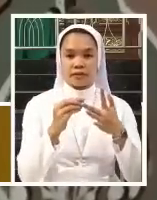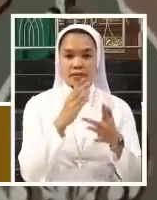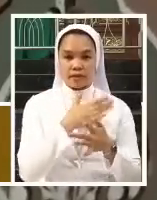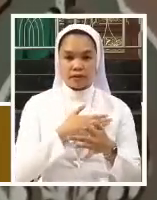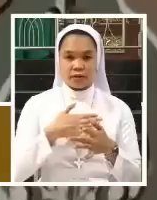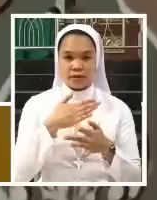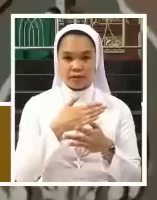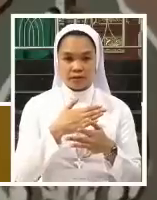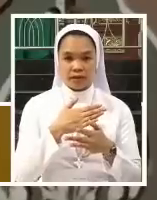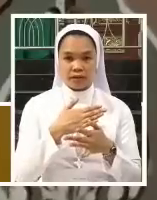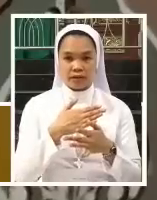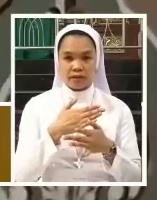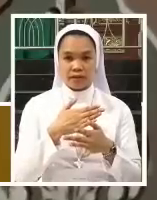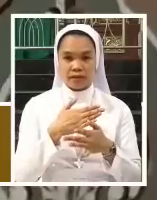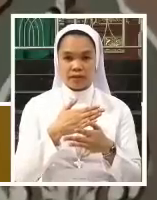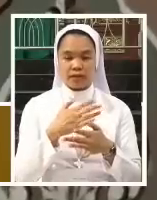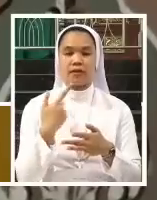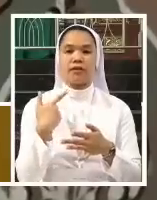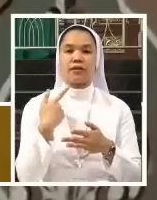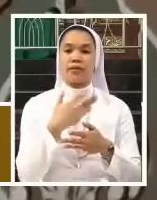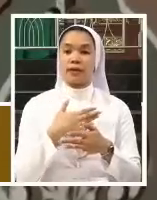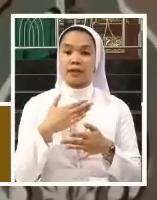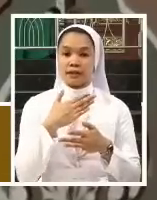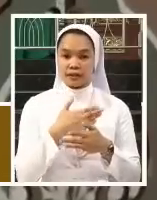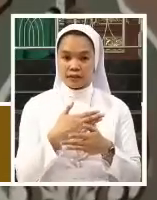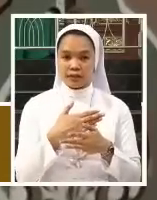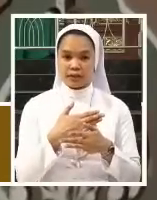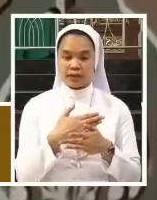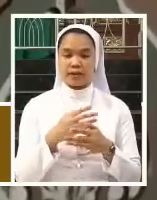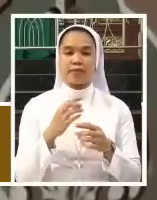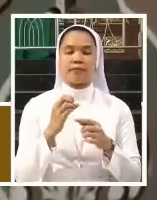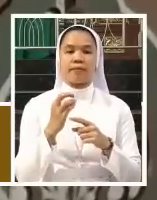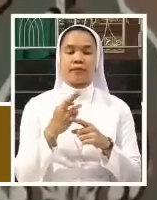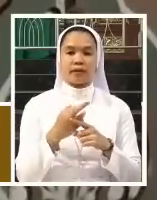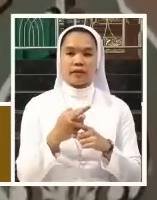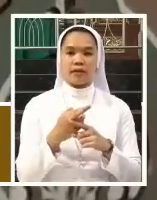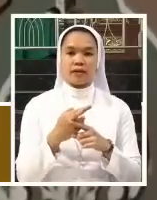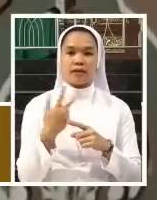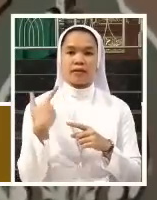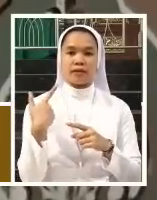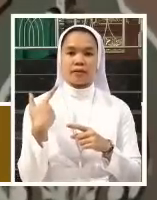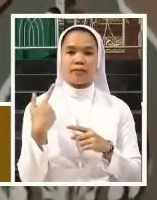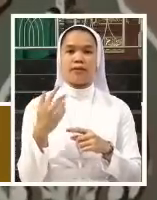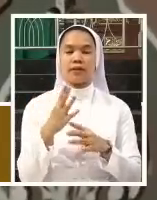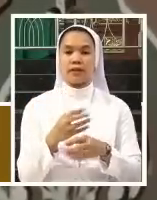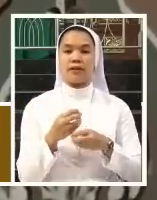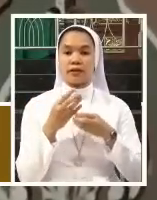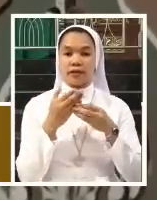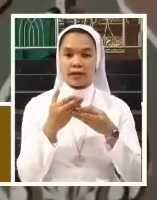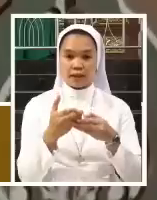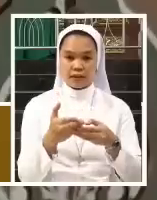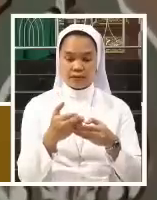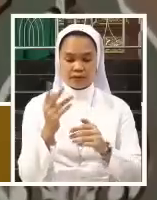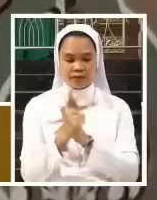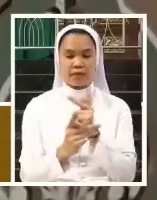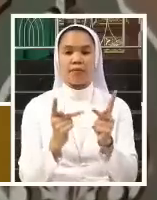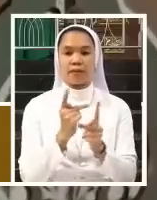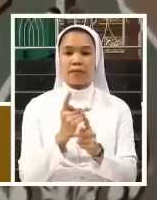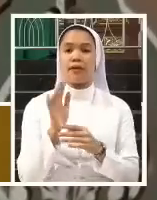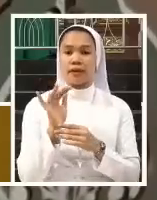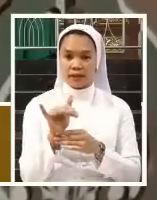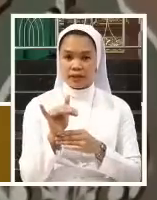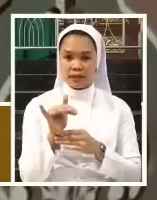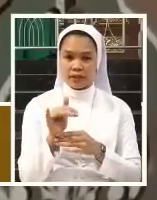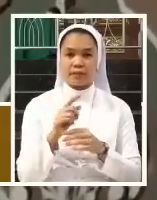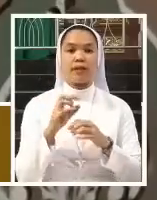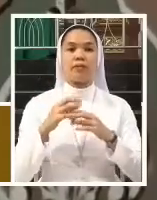ask for? Sa mga pabor, sa mga petisyon na hinahagat kang mga tao? Yes, but